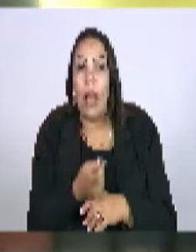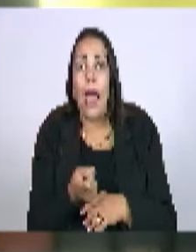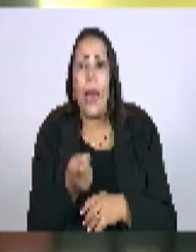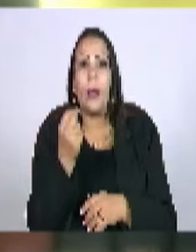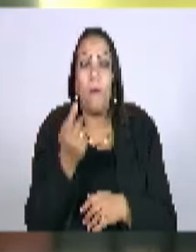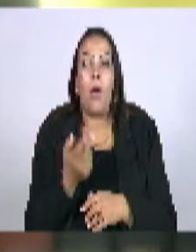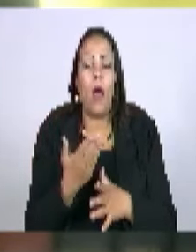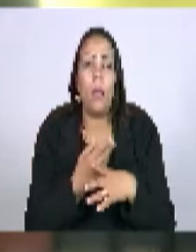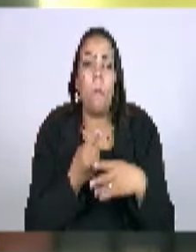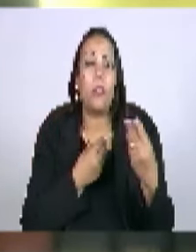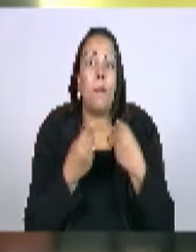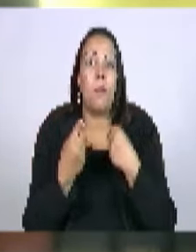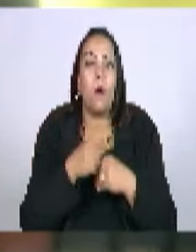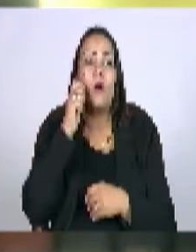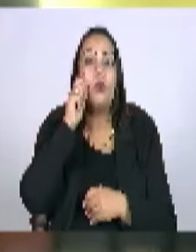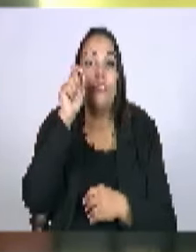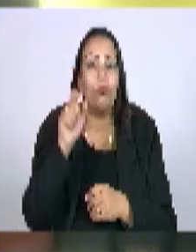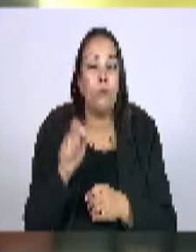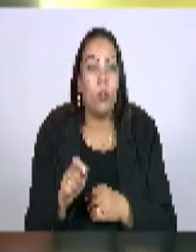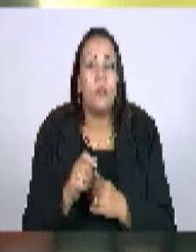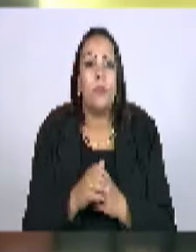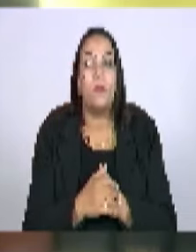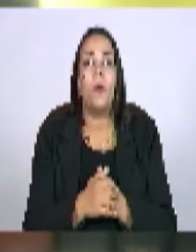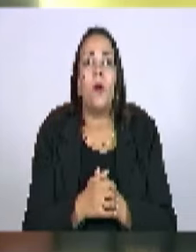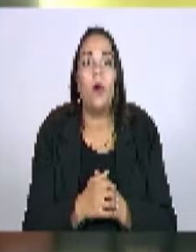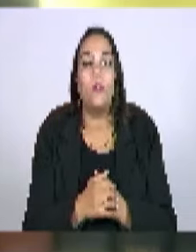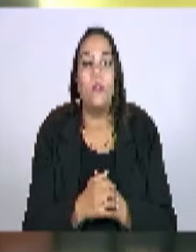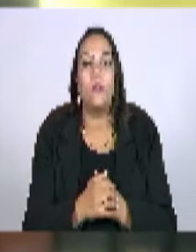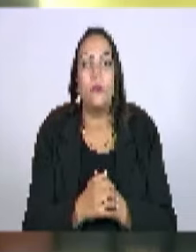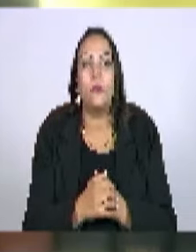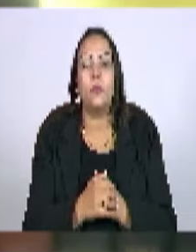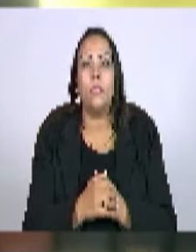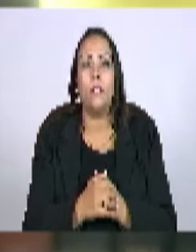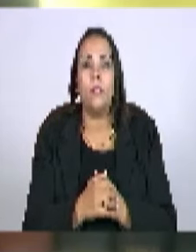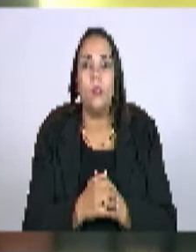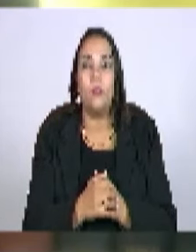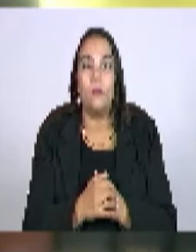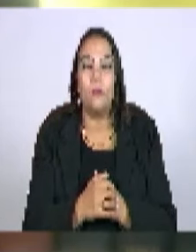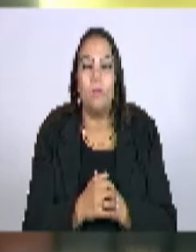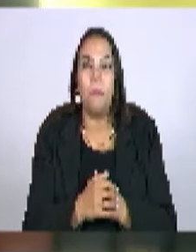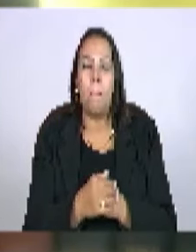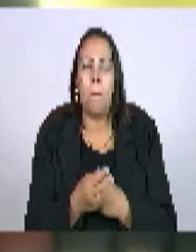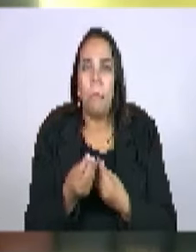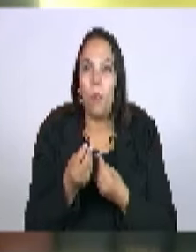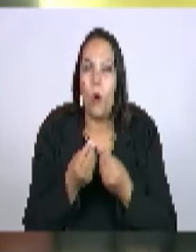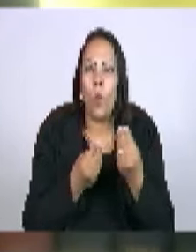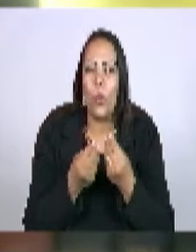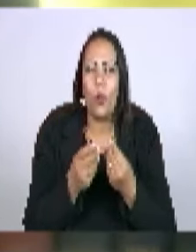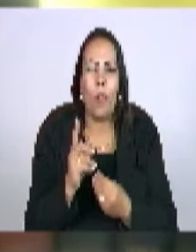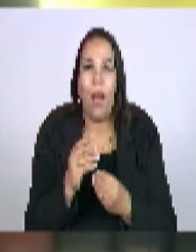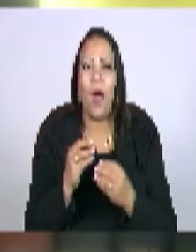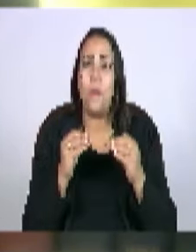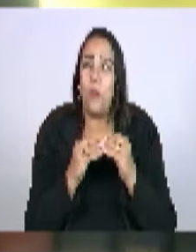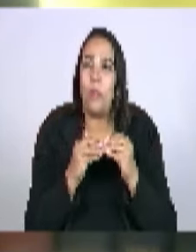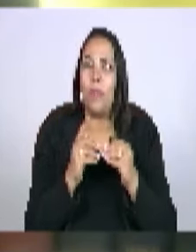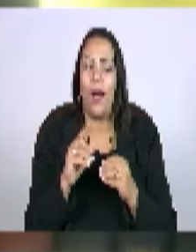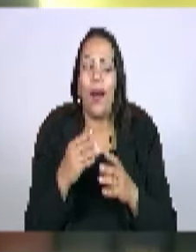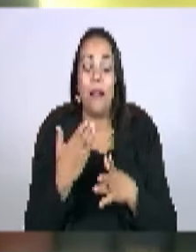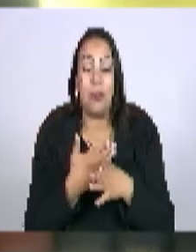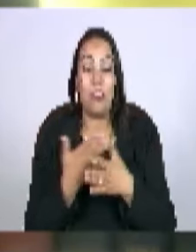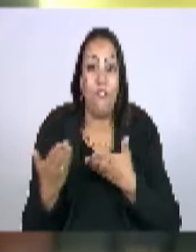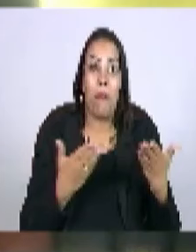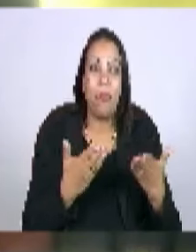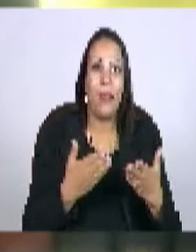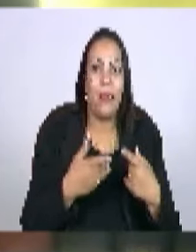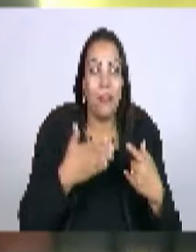تتعامل مع شخص ا غير ودود غير مضياف